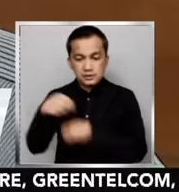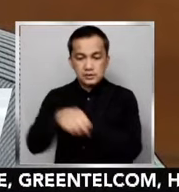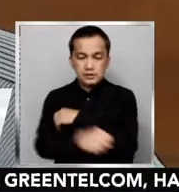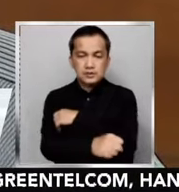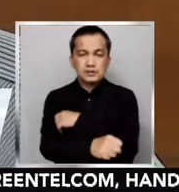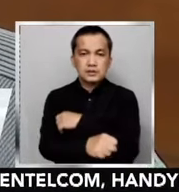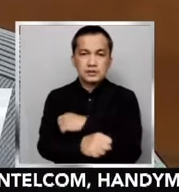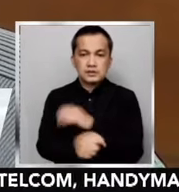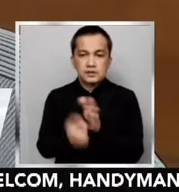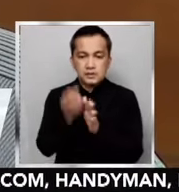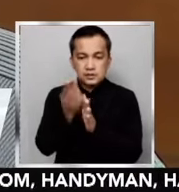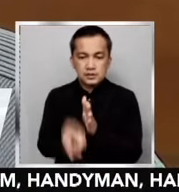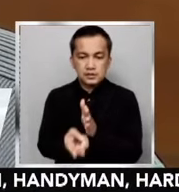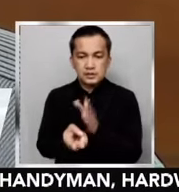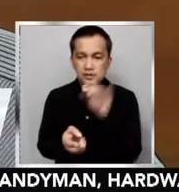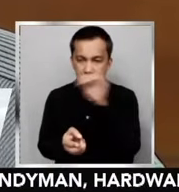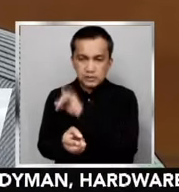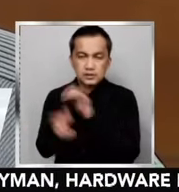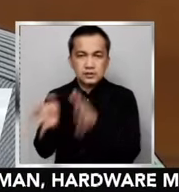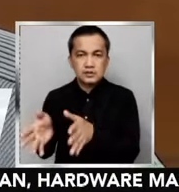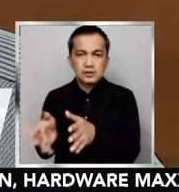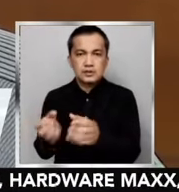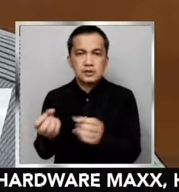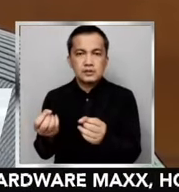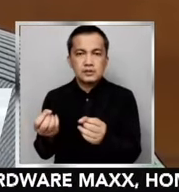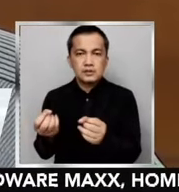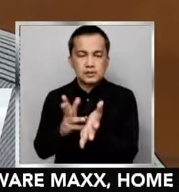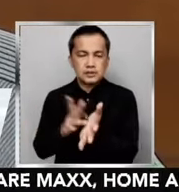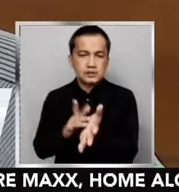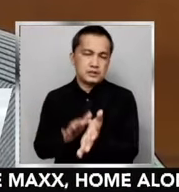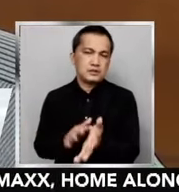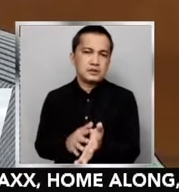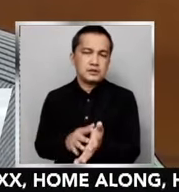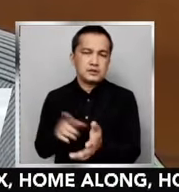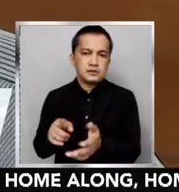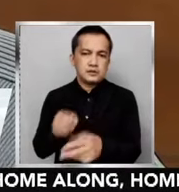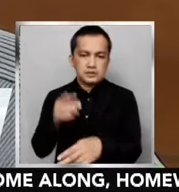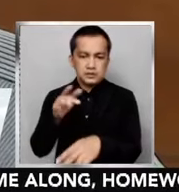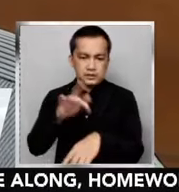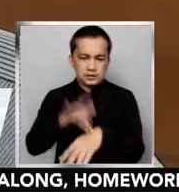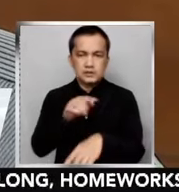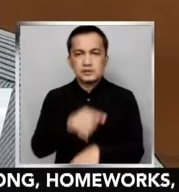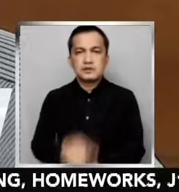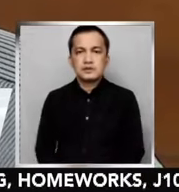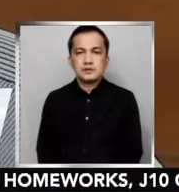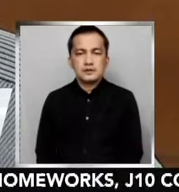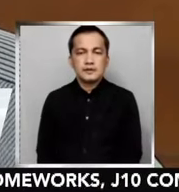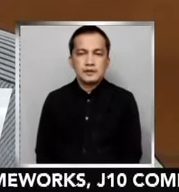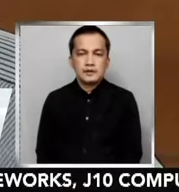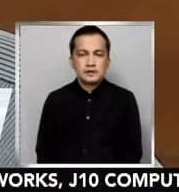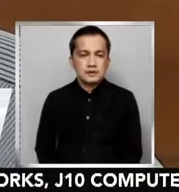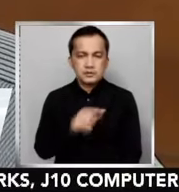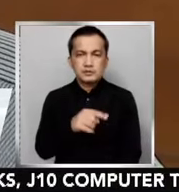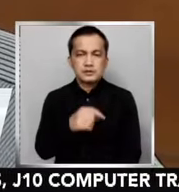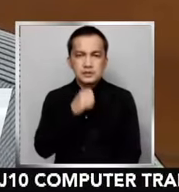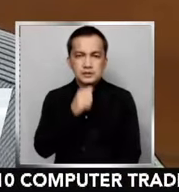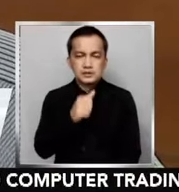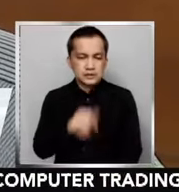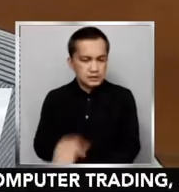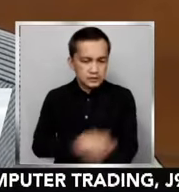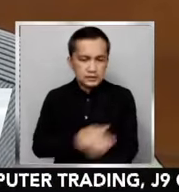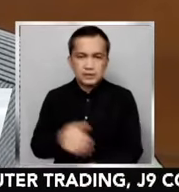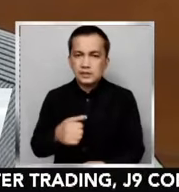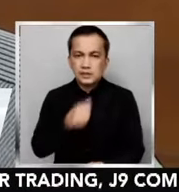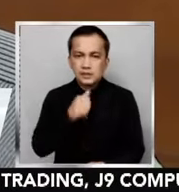o iiwan lang maraming fingerprints ang brad na nakahawak doon kasi hindi pa siya nagpunas h din siya naligo after non